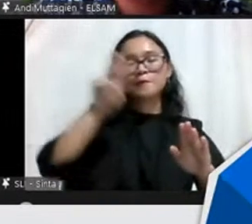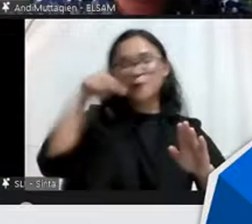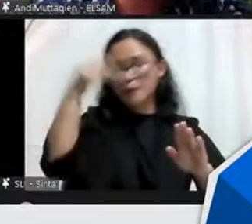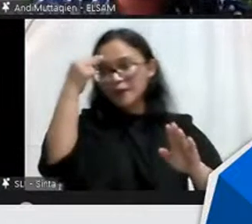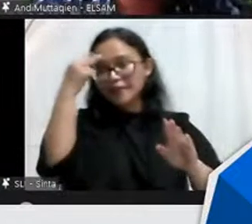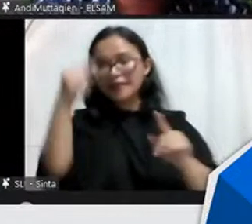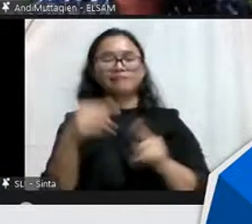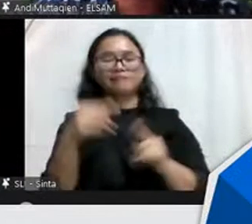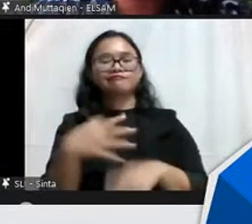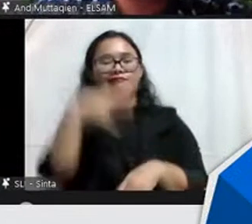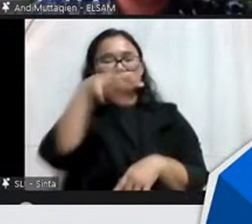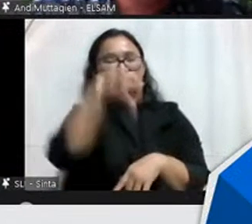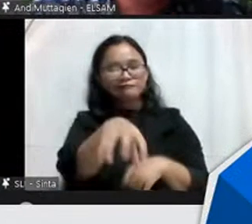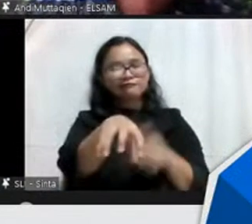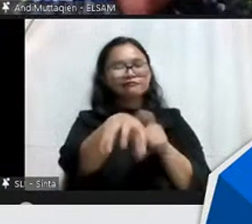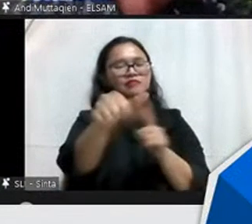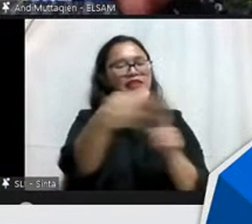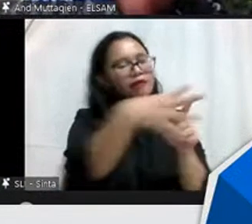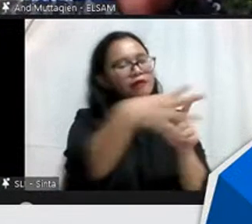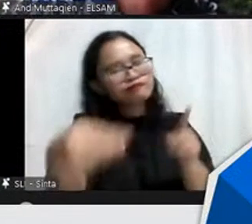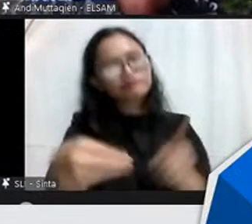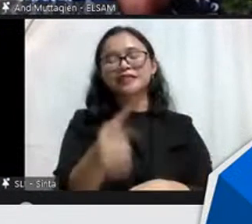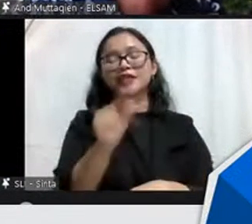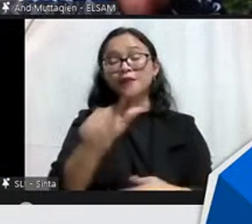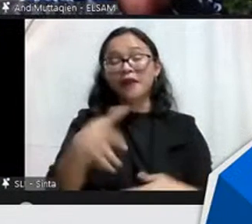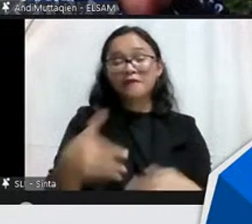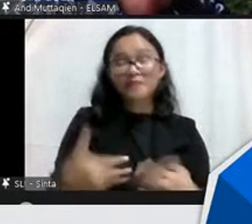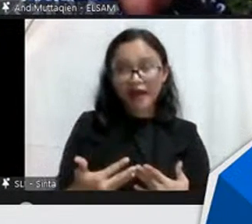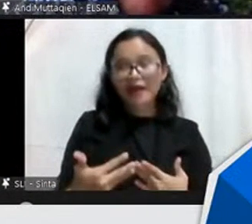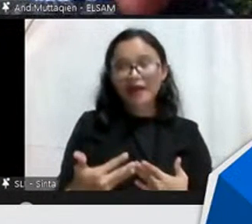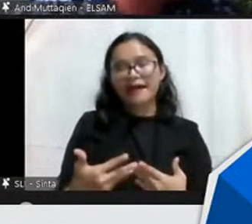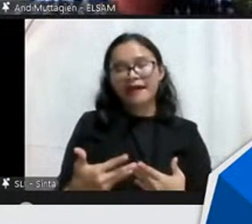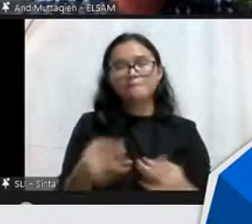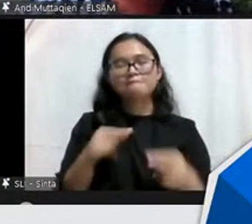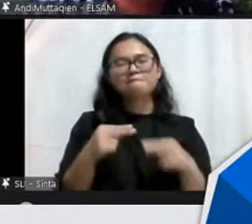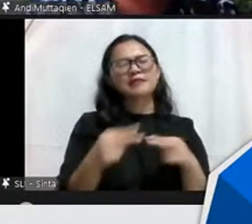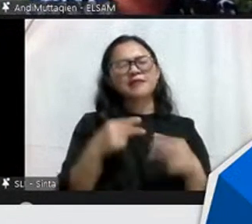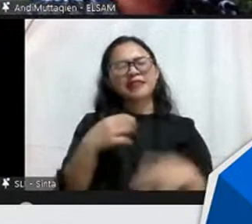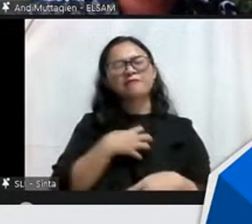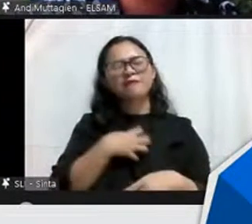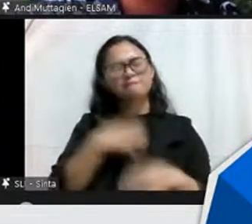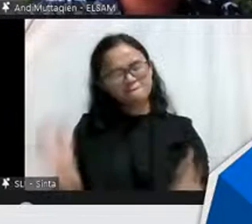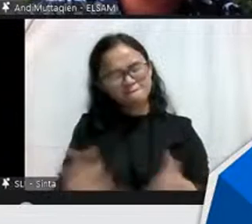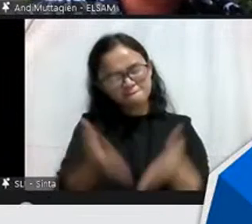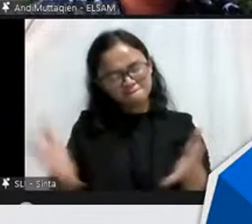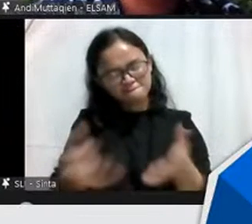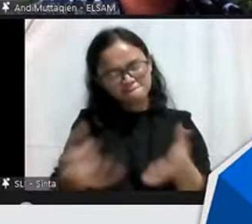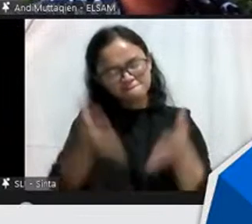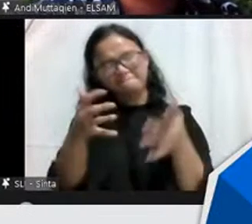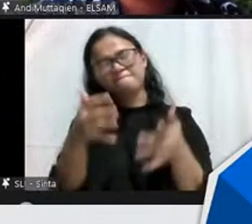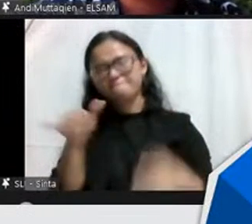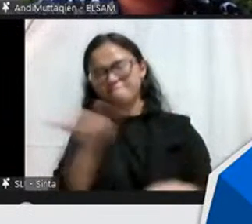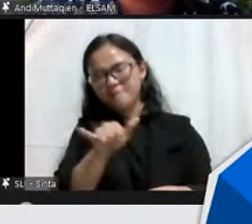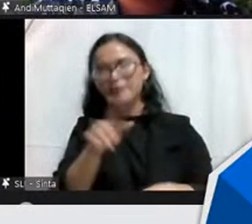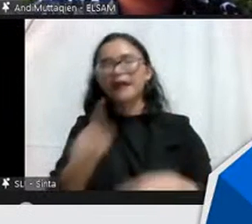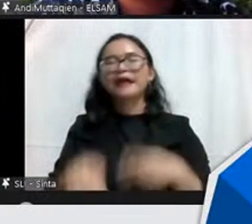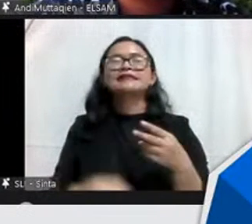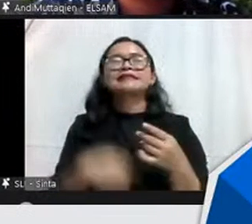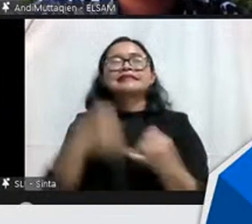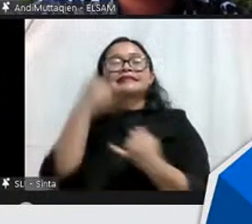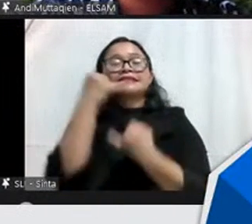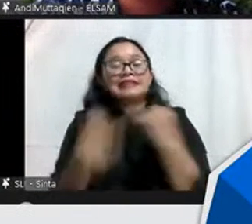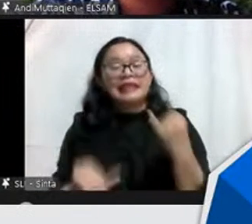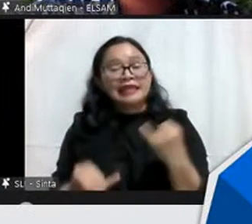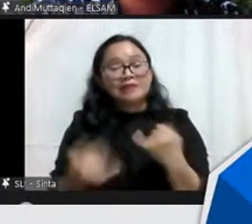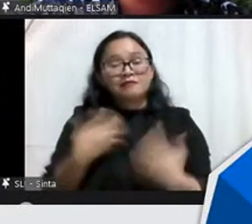Point yang penting di dalam upaya mengembangkan perspektif Ham Ini untuk semuanya di di ini dan yang terakhir saya rasa